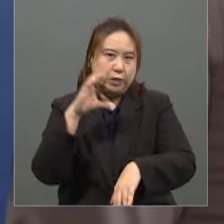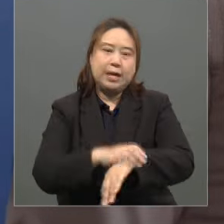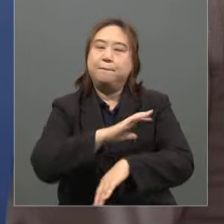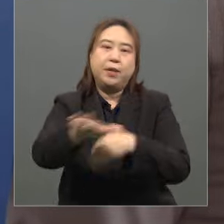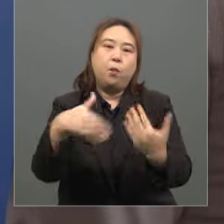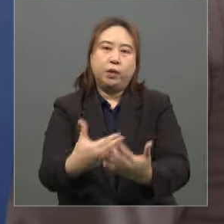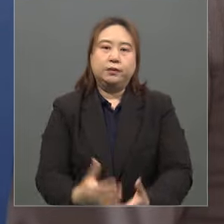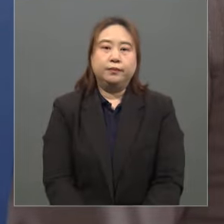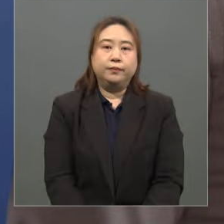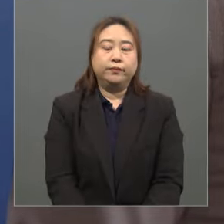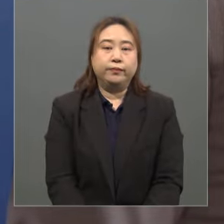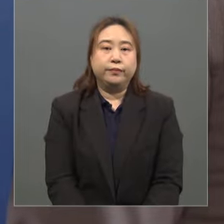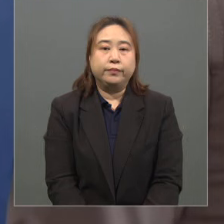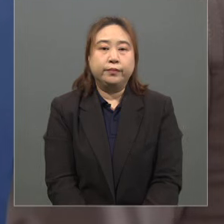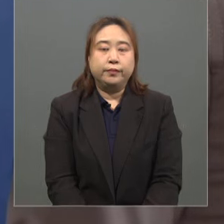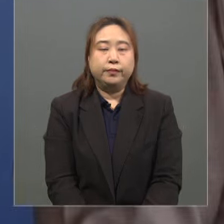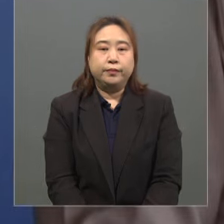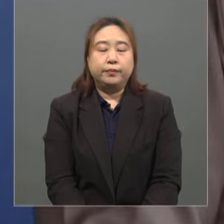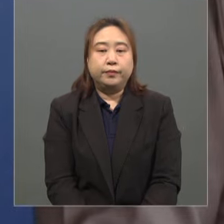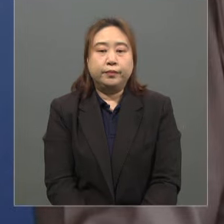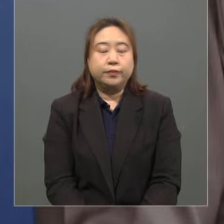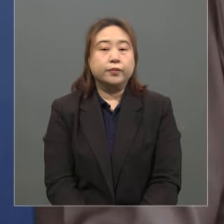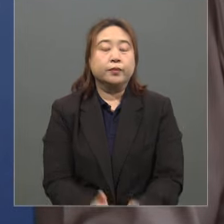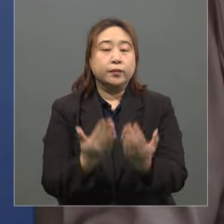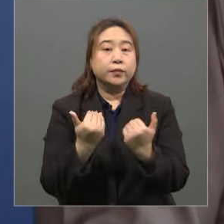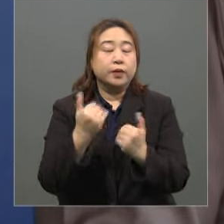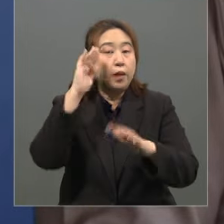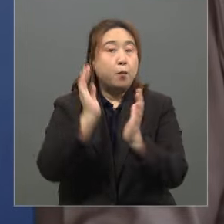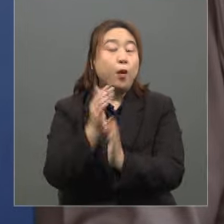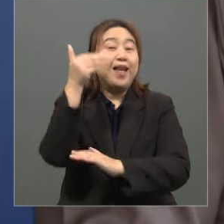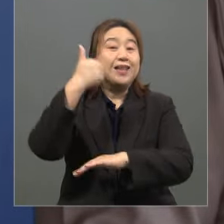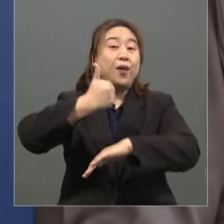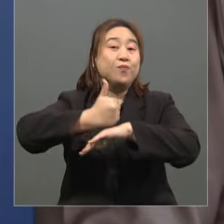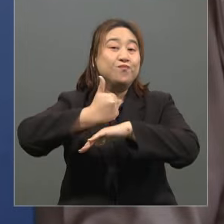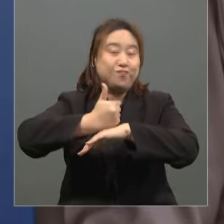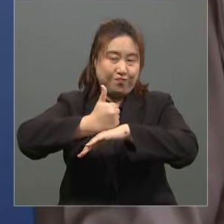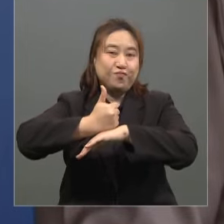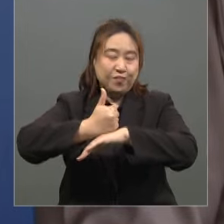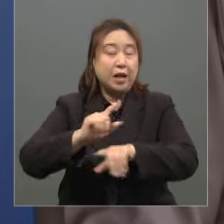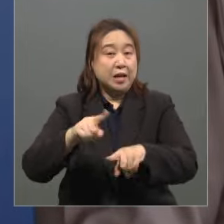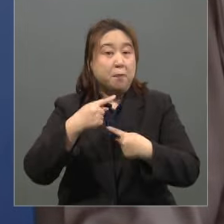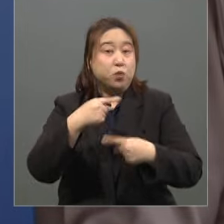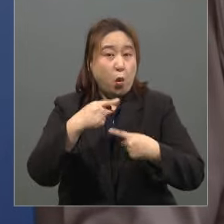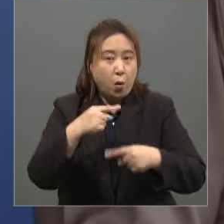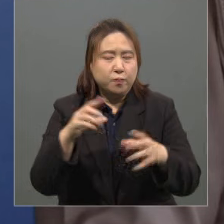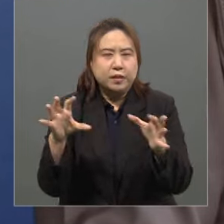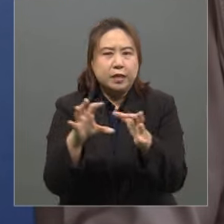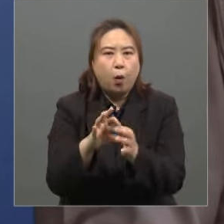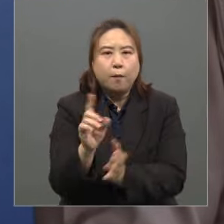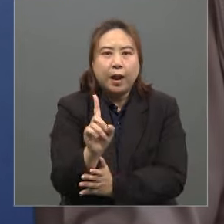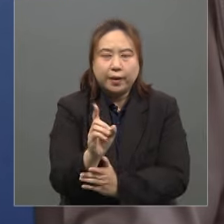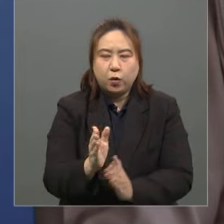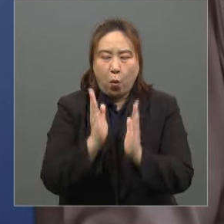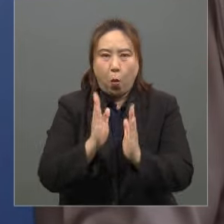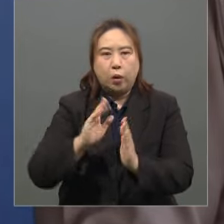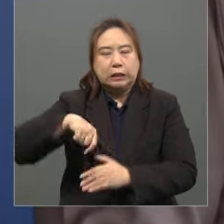ดครับ นอกจากนี้นะคะทางด้านผู้บัญชาการตำรวจแห่งชาติยังได้ตอบคำถามเกี่ยวกับเส้นแบ่งระหว่างผู้เสียห